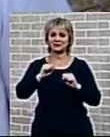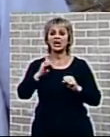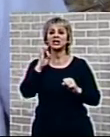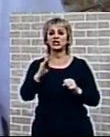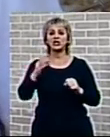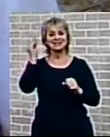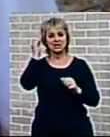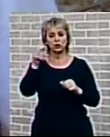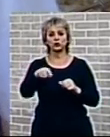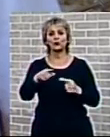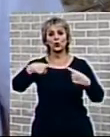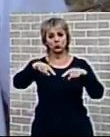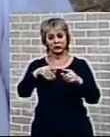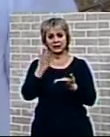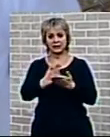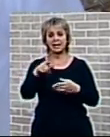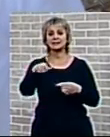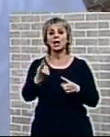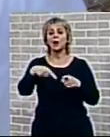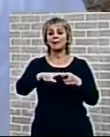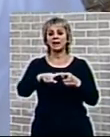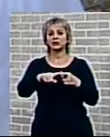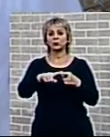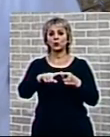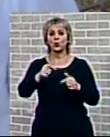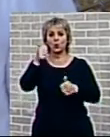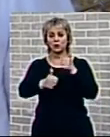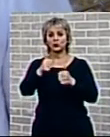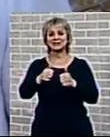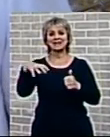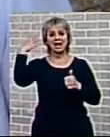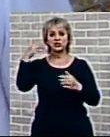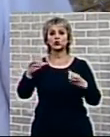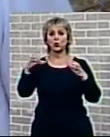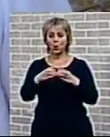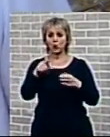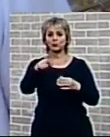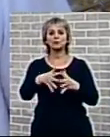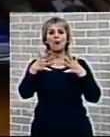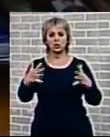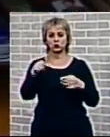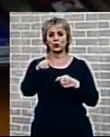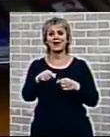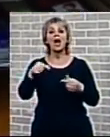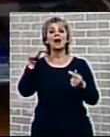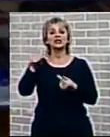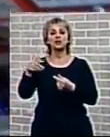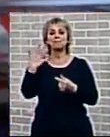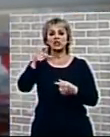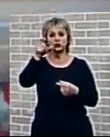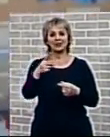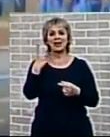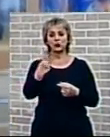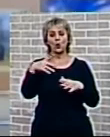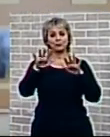и интеллектуальные кружки. Поэтому конкурс в кадетский корпус большой. А точнее, 5 человек